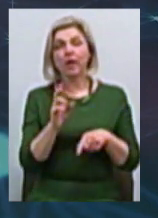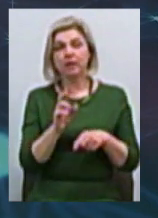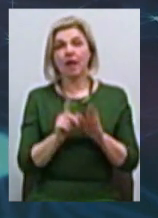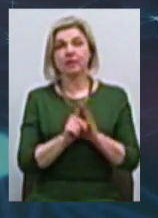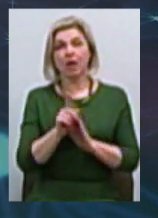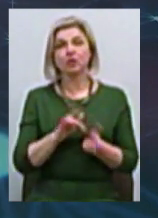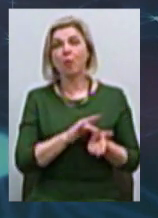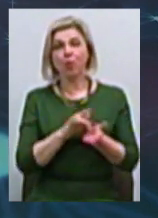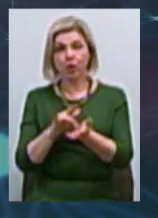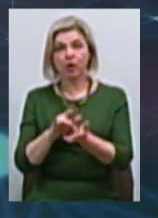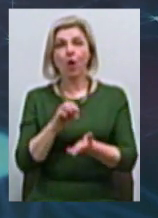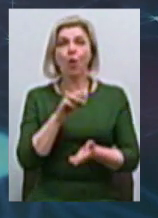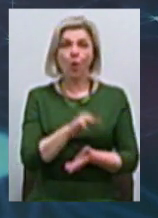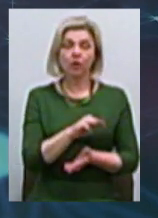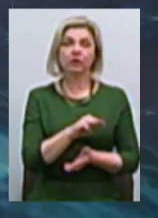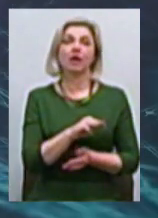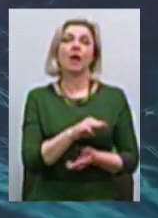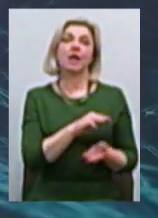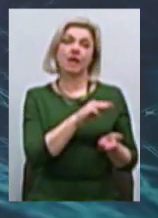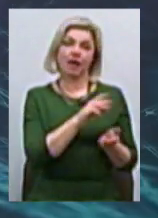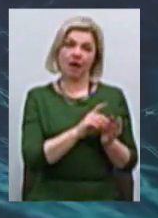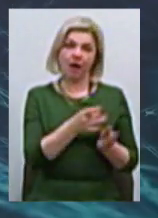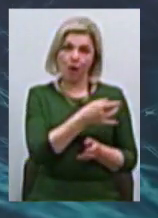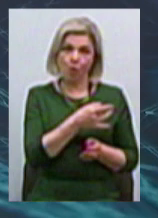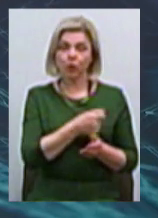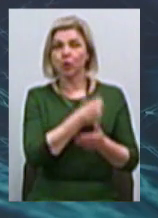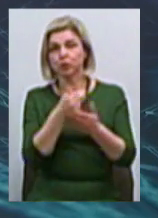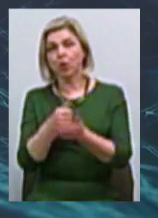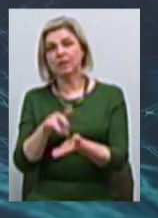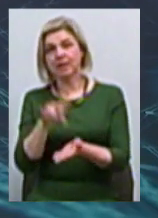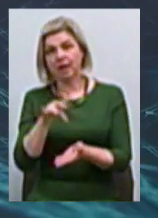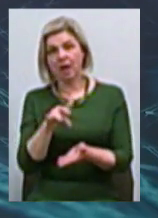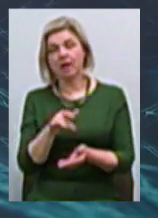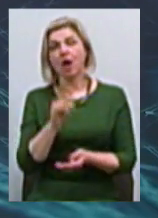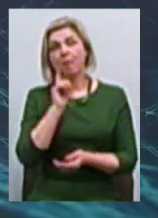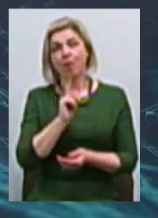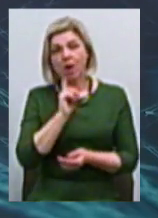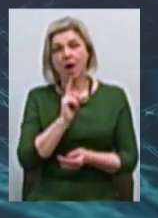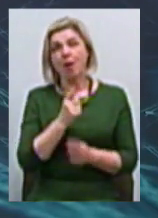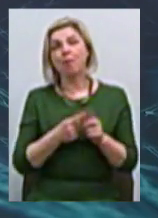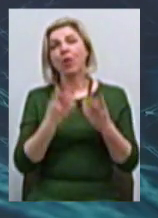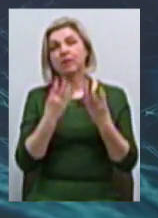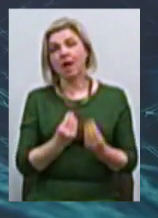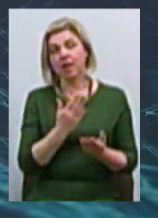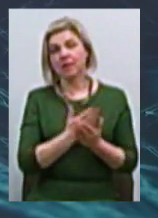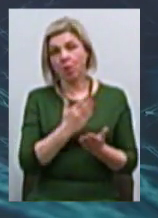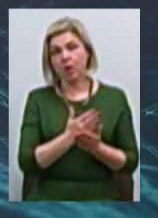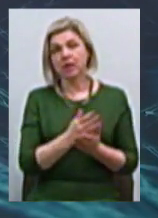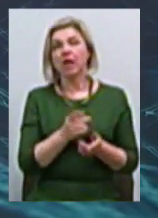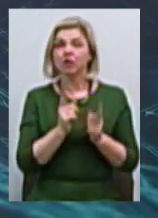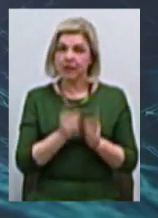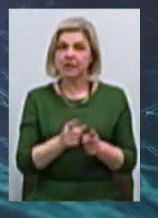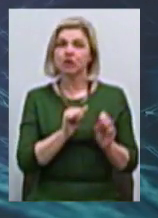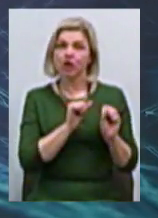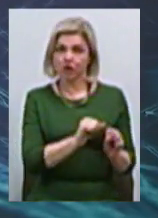подорож від ДВК в ОВК, поки вони, можливо, по кілька днів знаходяться в ОВК, чи дійсно вони захищені належним чином?